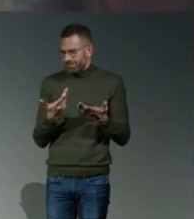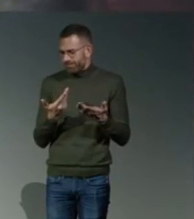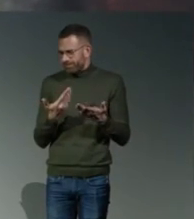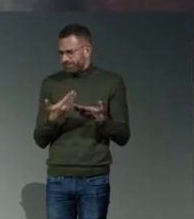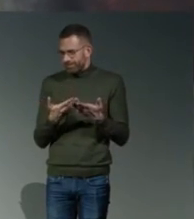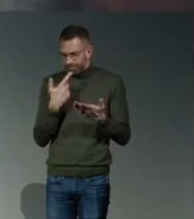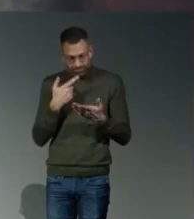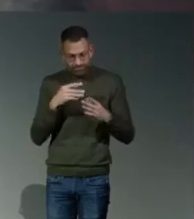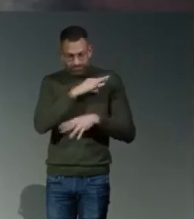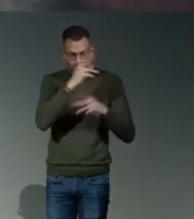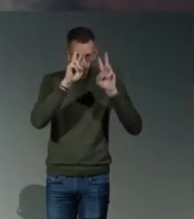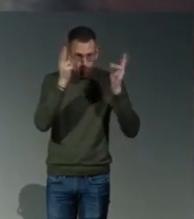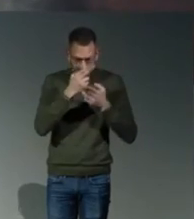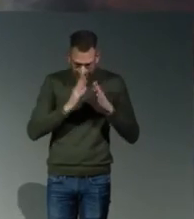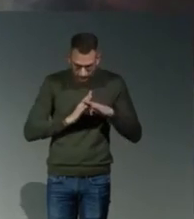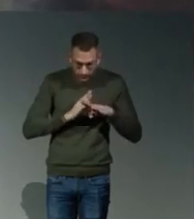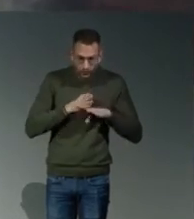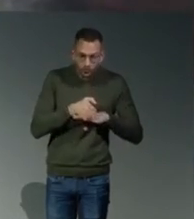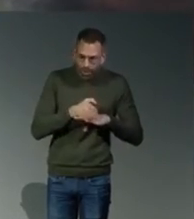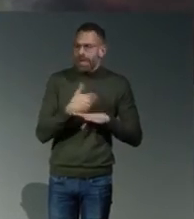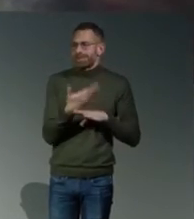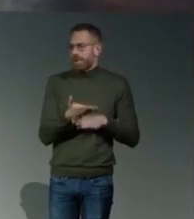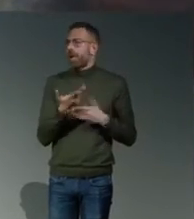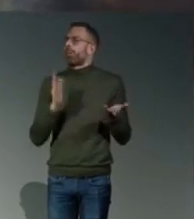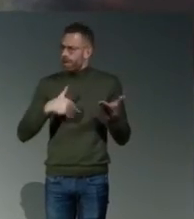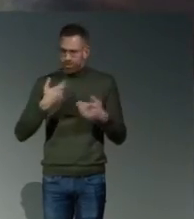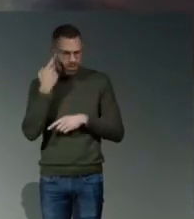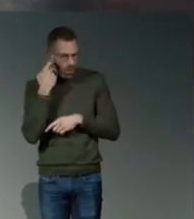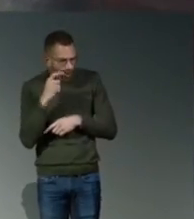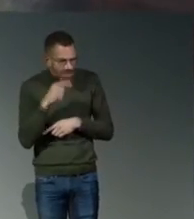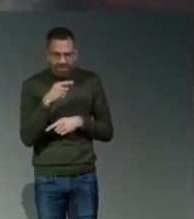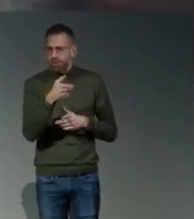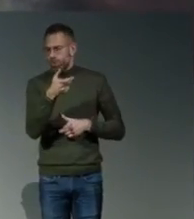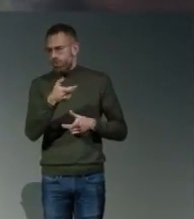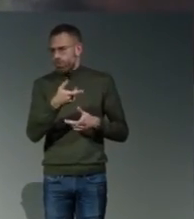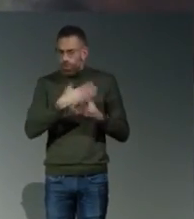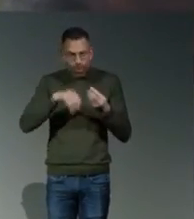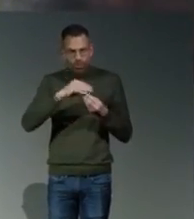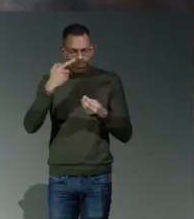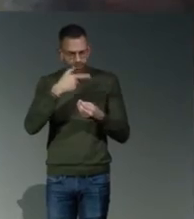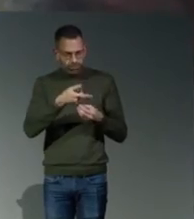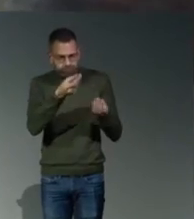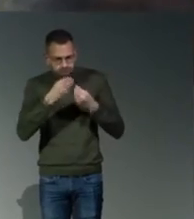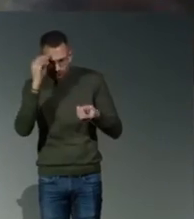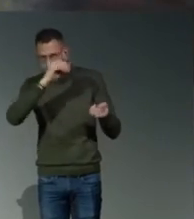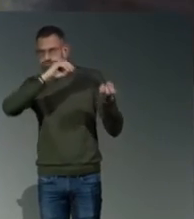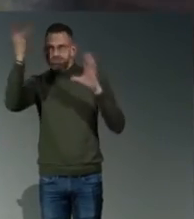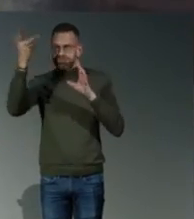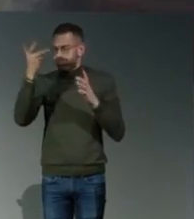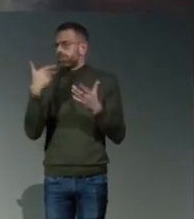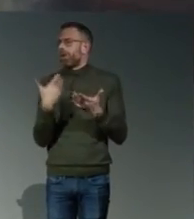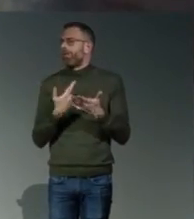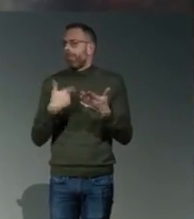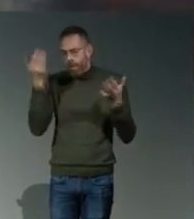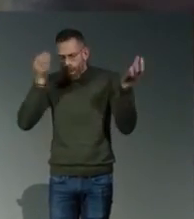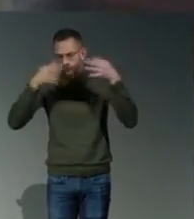En mettant un pied dans cet univers. Après, il y a toute l'observation et tout l'imaginaire que ça m'a renvoyé. Et évidemment, à partir de là, moi, j'ai brodé,